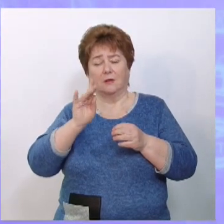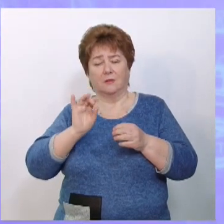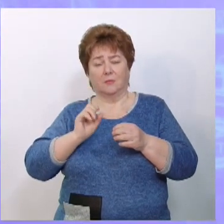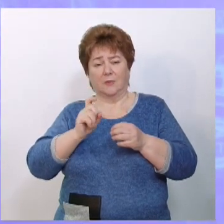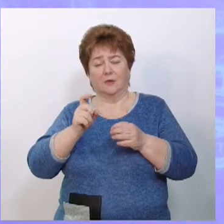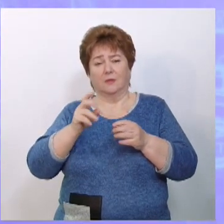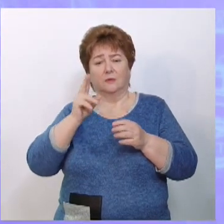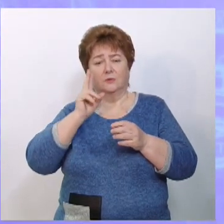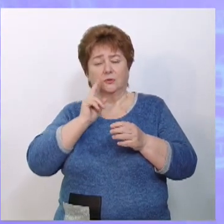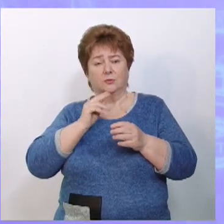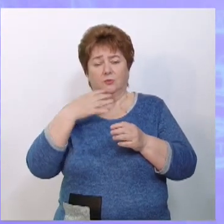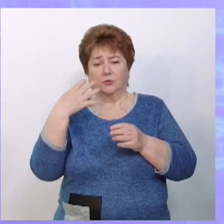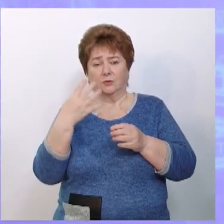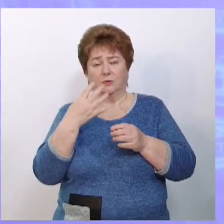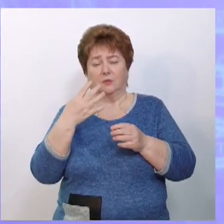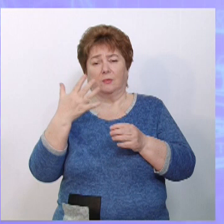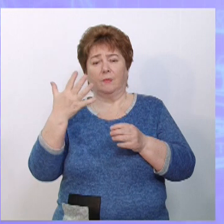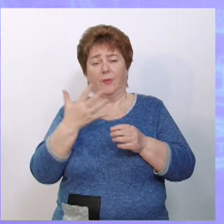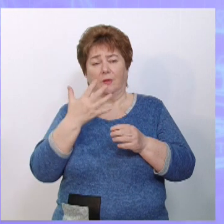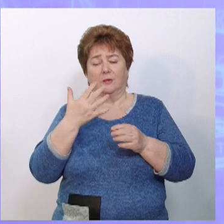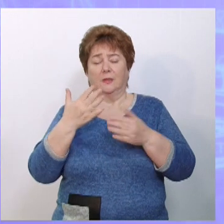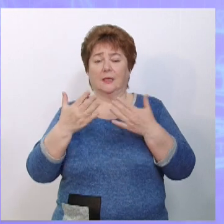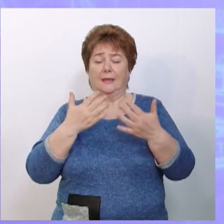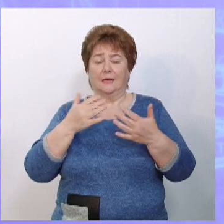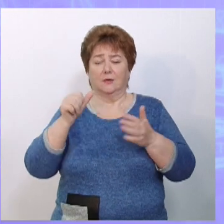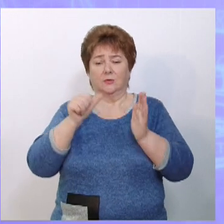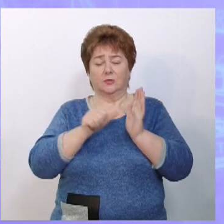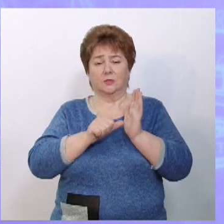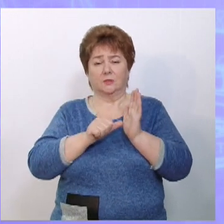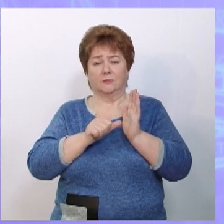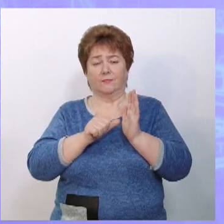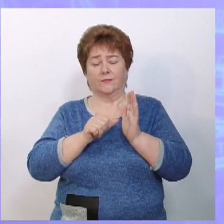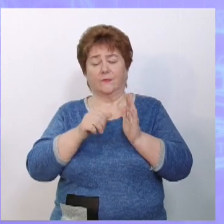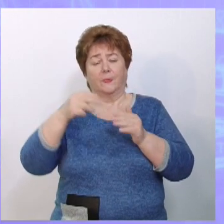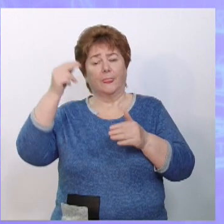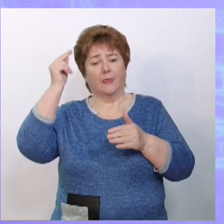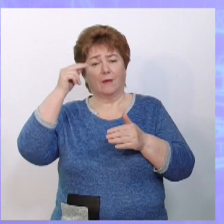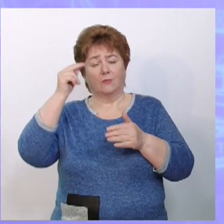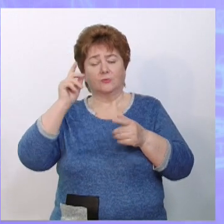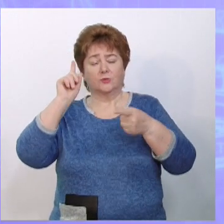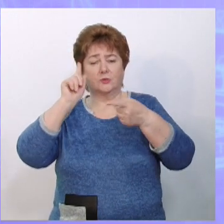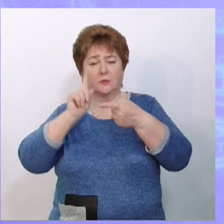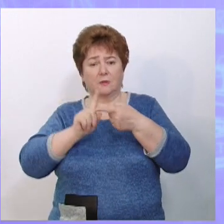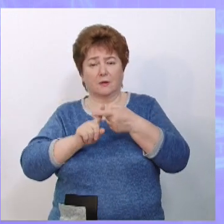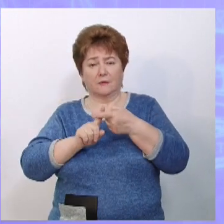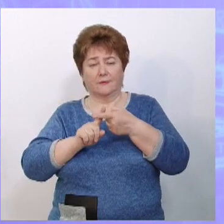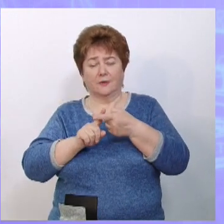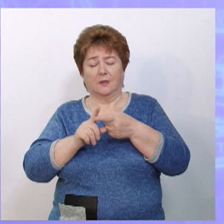число 4, 5 или 6. Научились